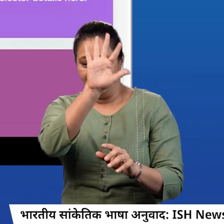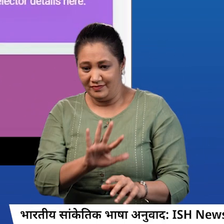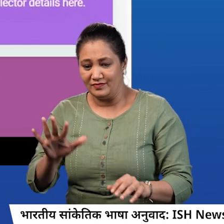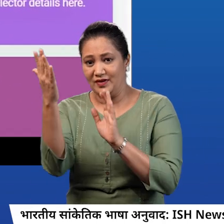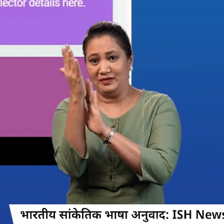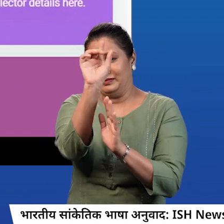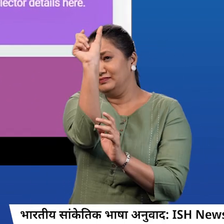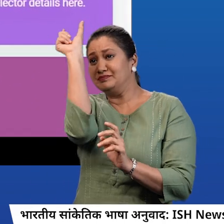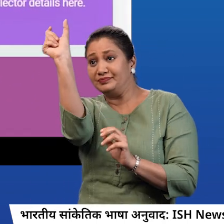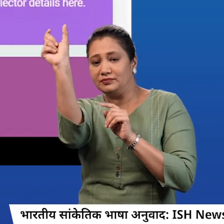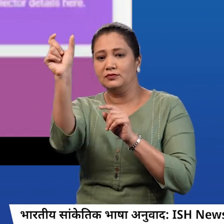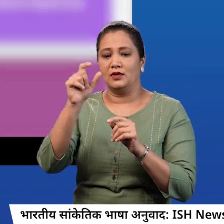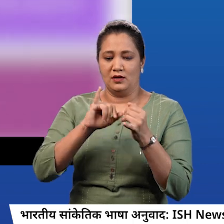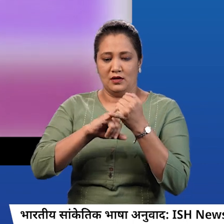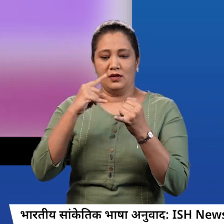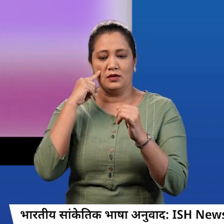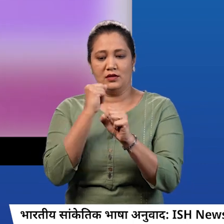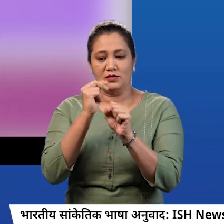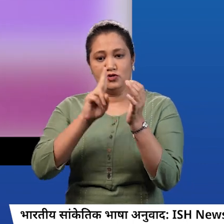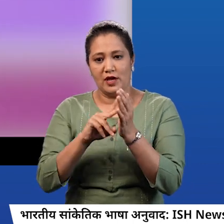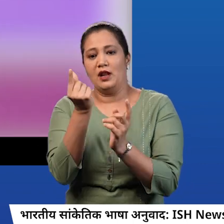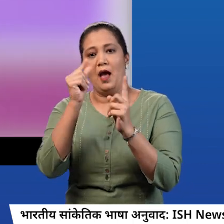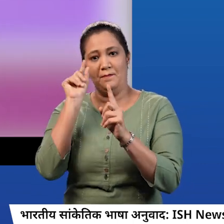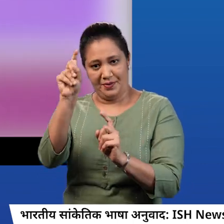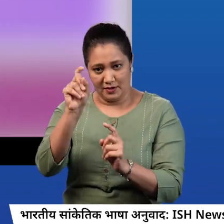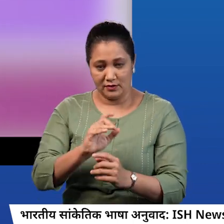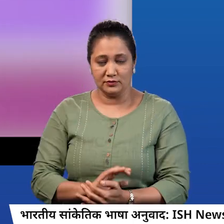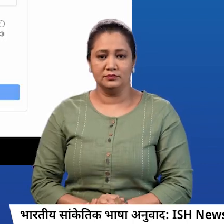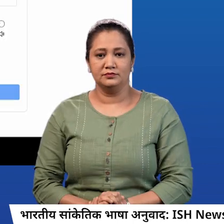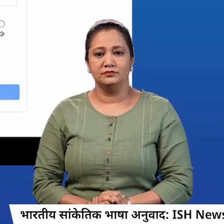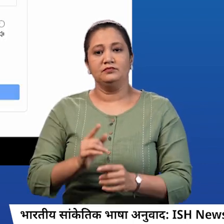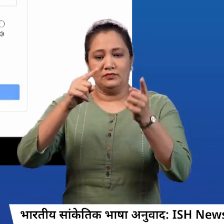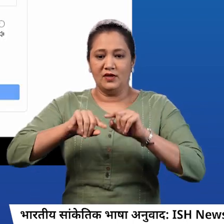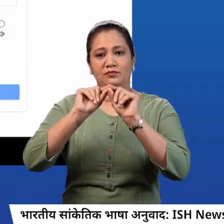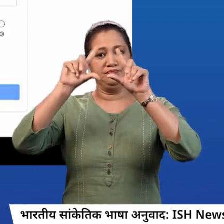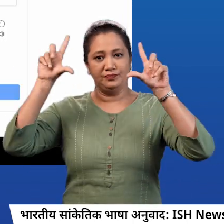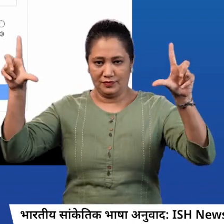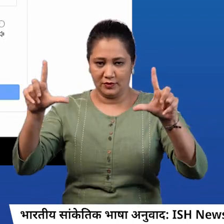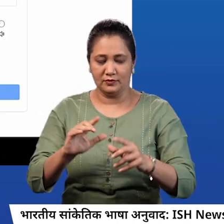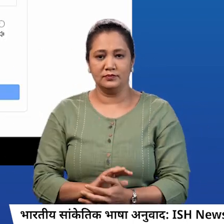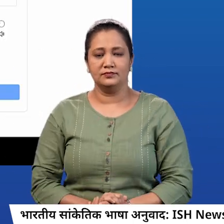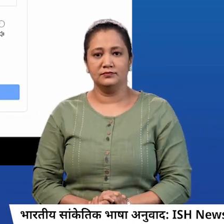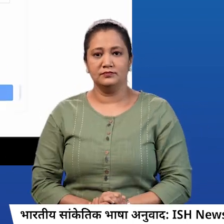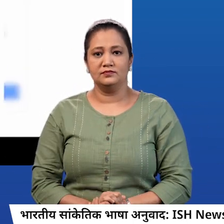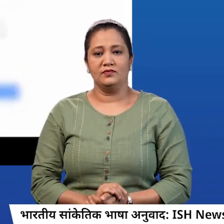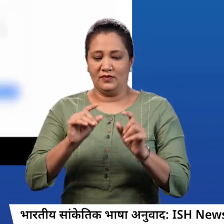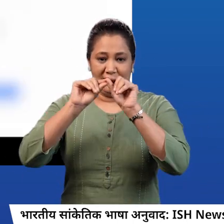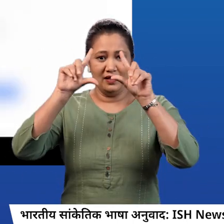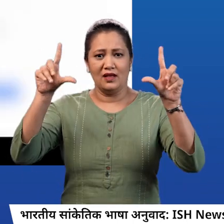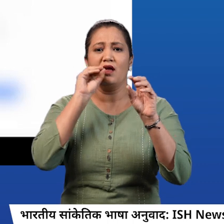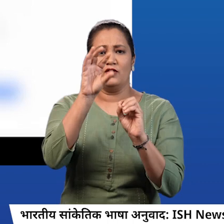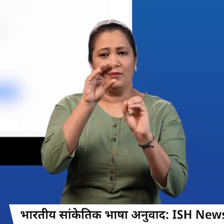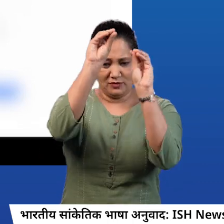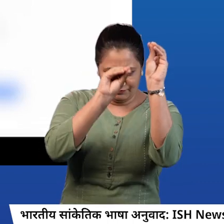पानावर उजव्या कोपऱ्यात दिसत असलेल्या साइन अप या पर्यायावर क्लिक करायचंय. मग आपल्यासमोर एक नवं पान येतं. या